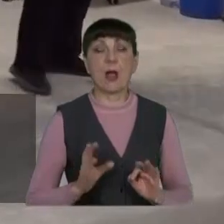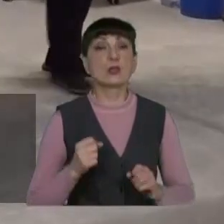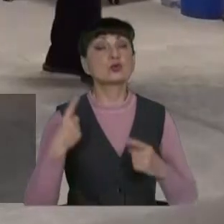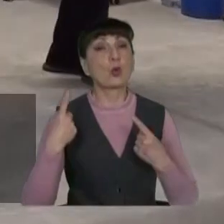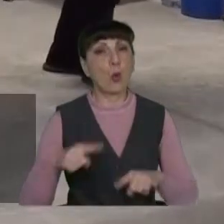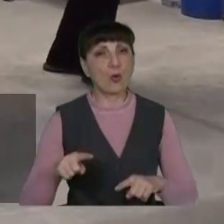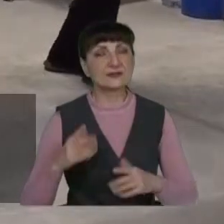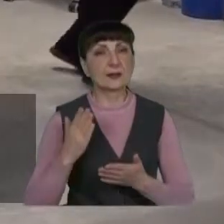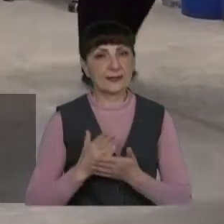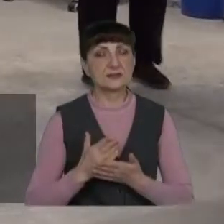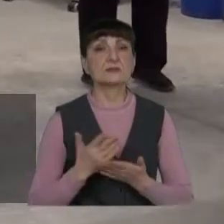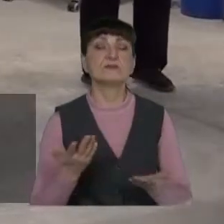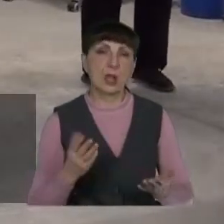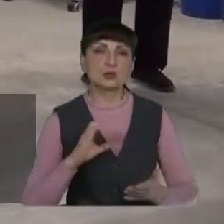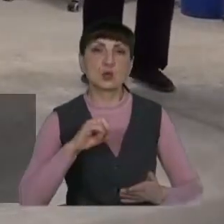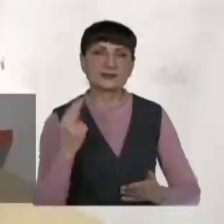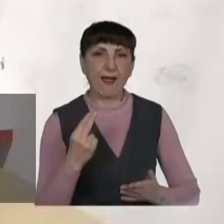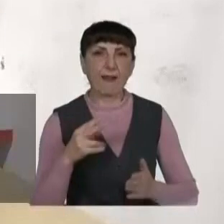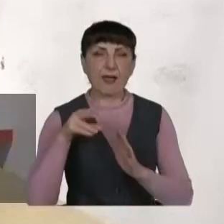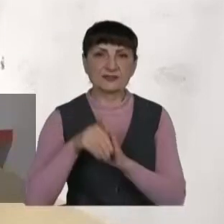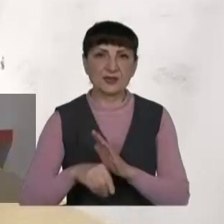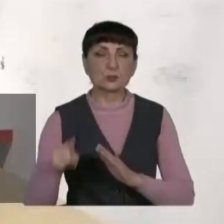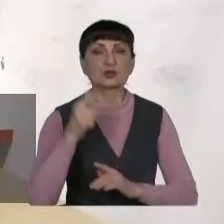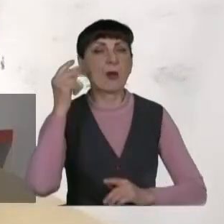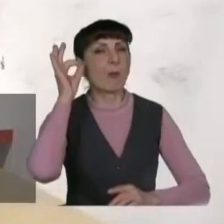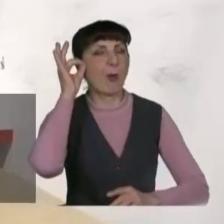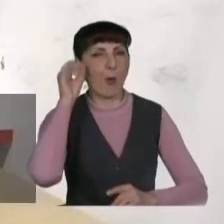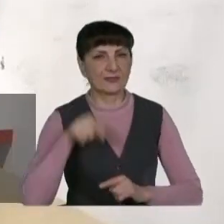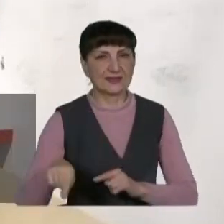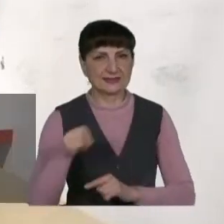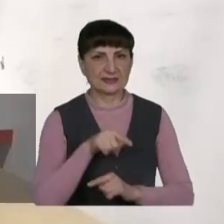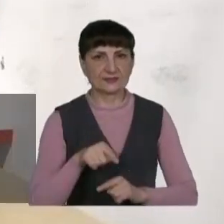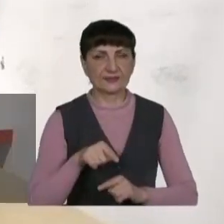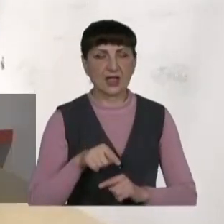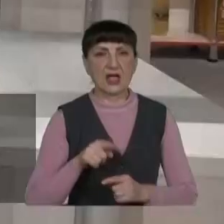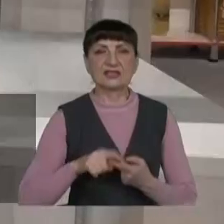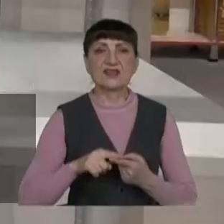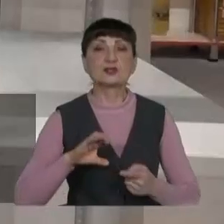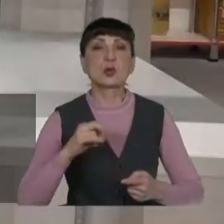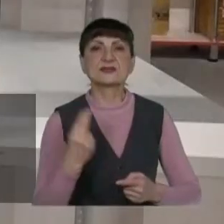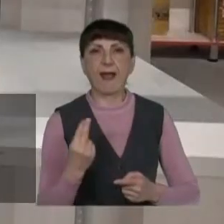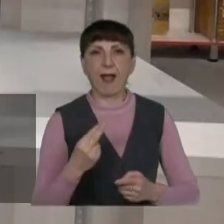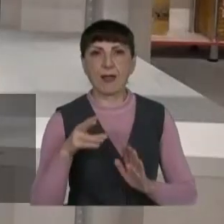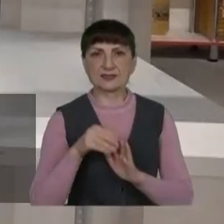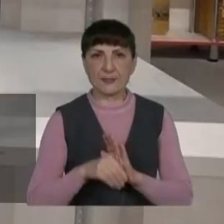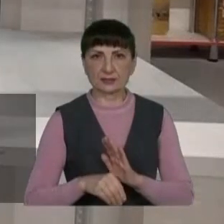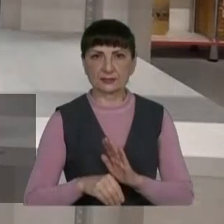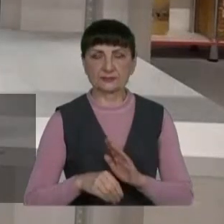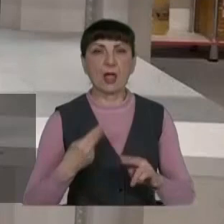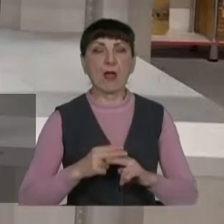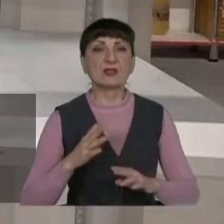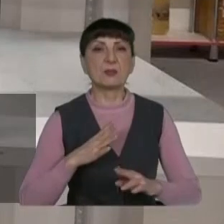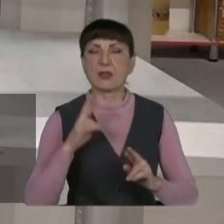стороны, да, конечно, есть социальный аспект, о нем тоже нужно помнить. И с точки зрения социального аспекта это было